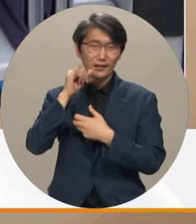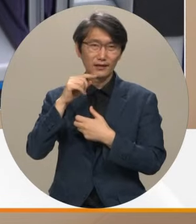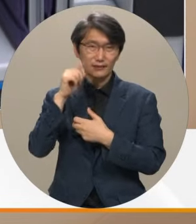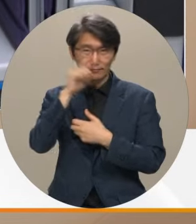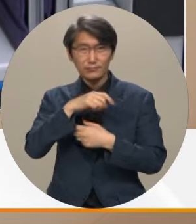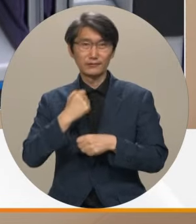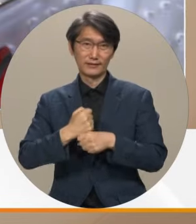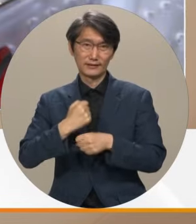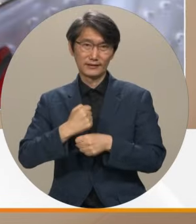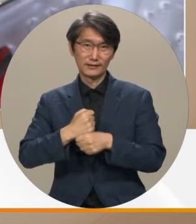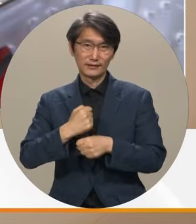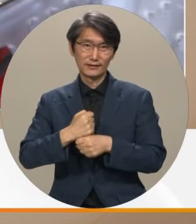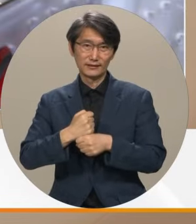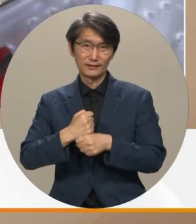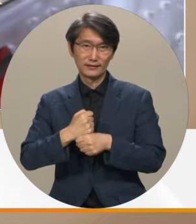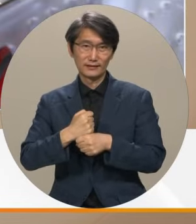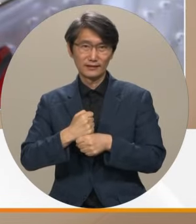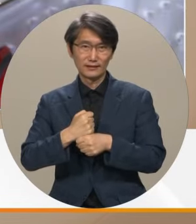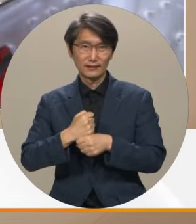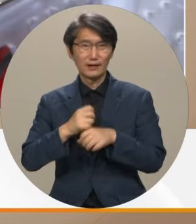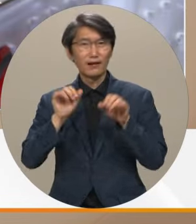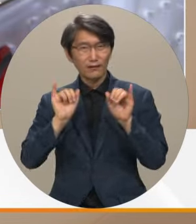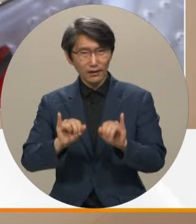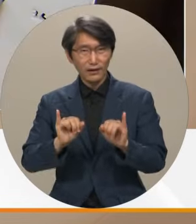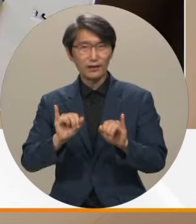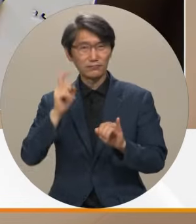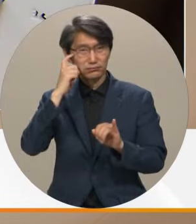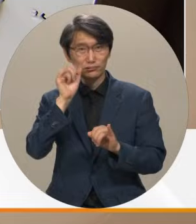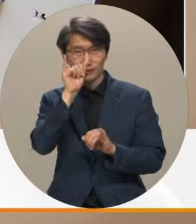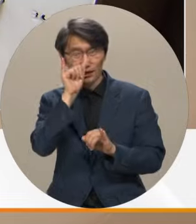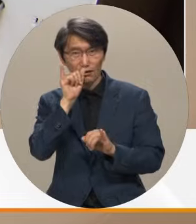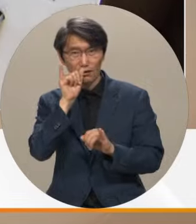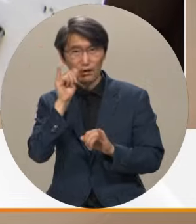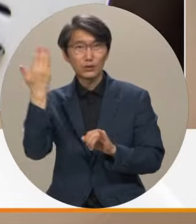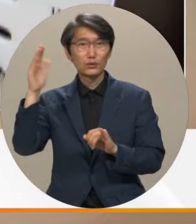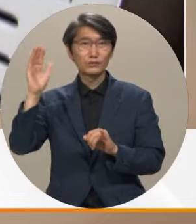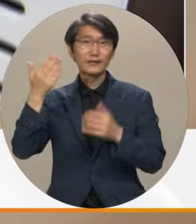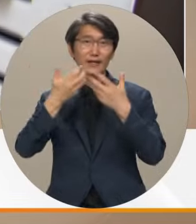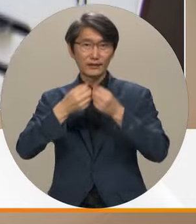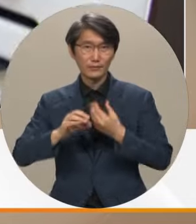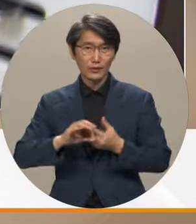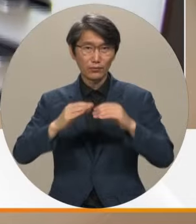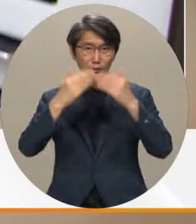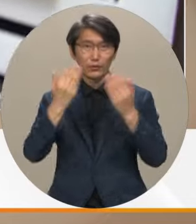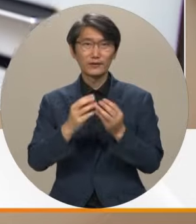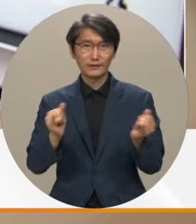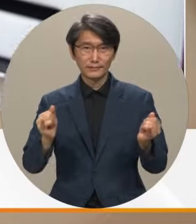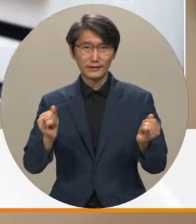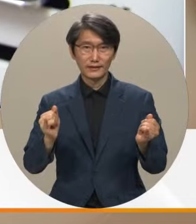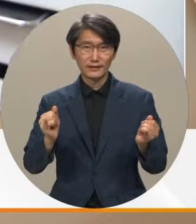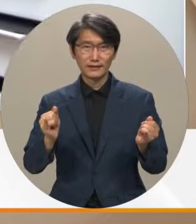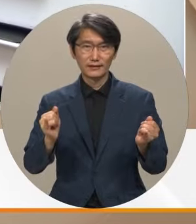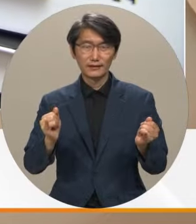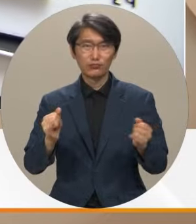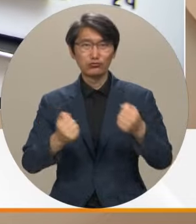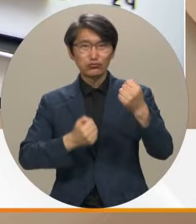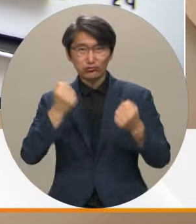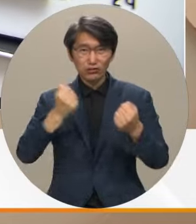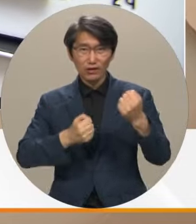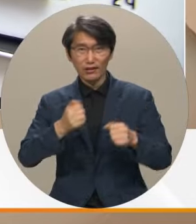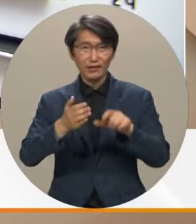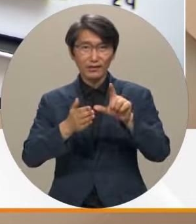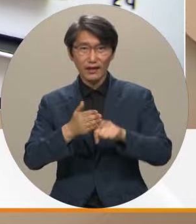방향으로 작동하는 게 아닐까 이렇게 생각을 해요. 우리가 요즘 예를 들어서 모든 시민들이 운전을 하실